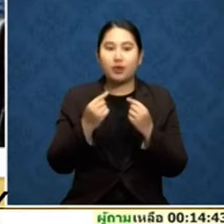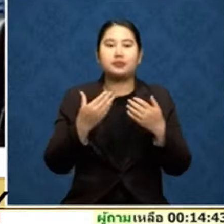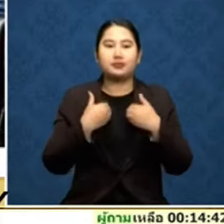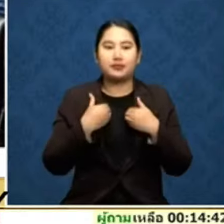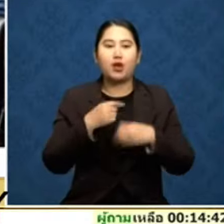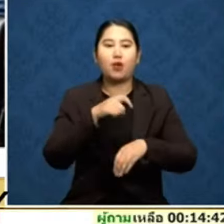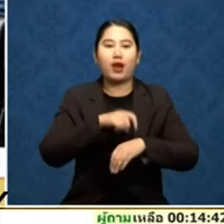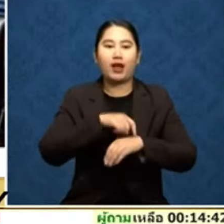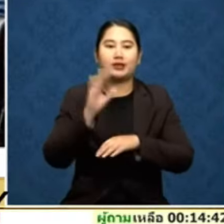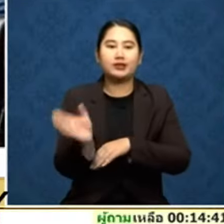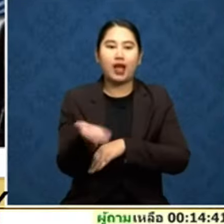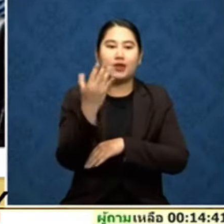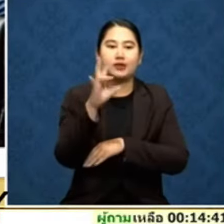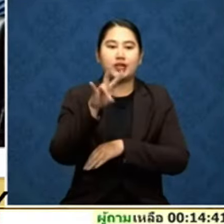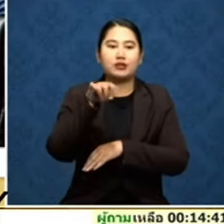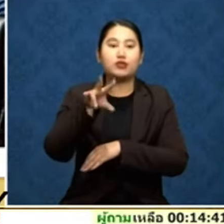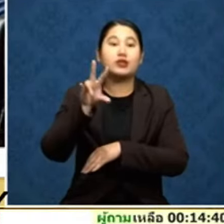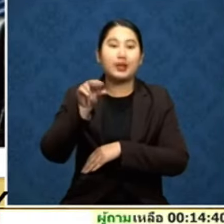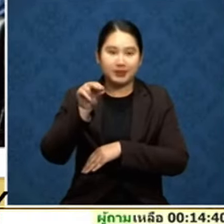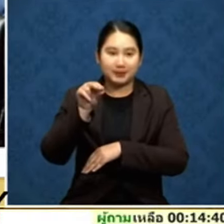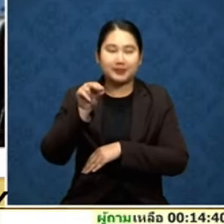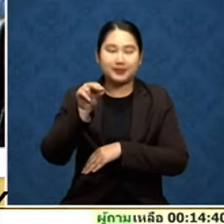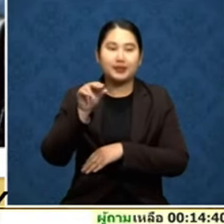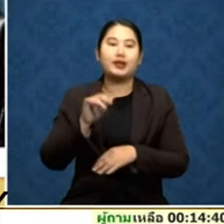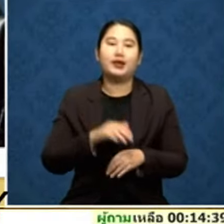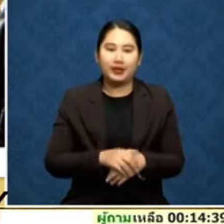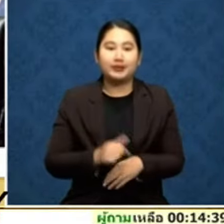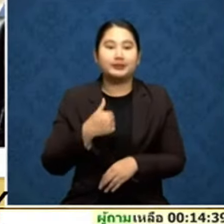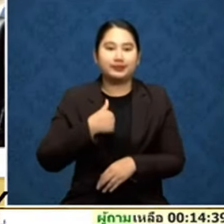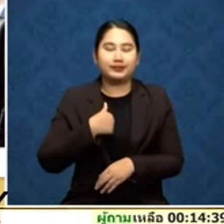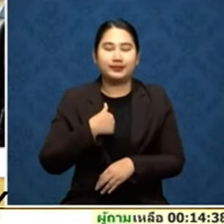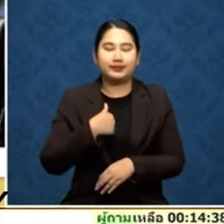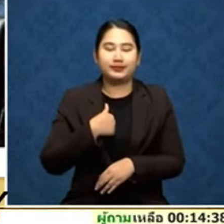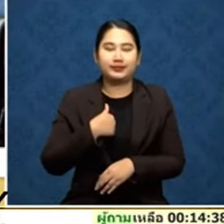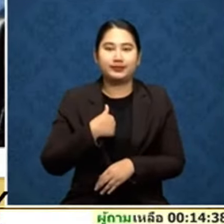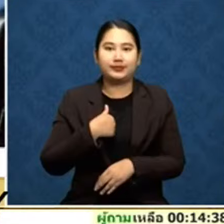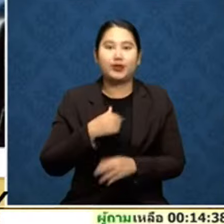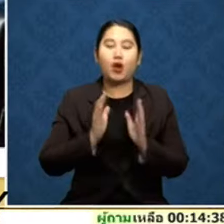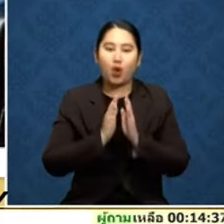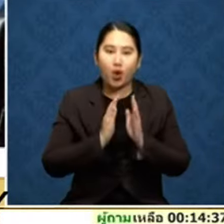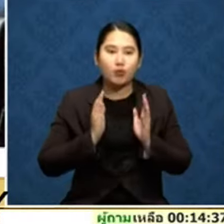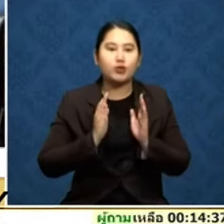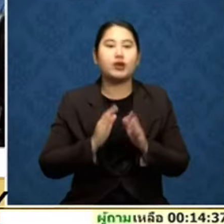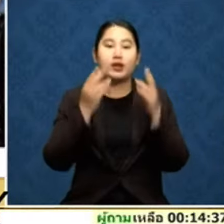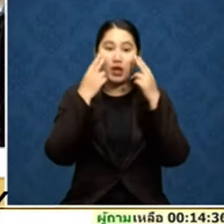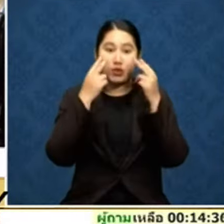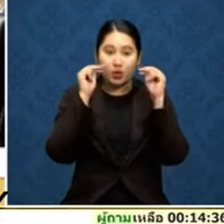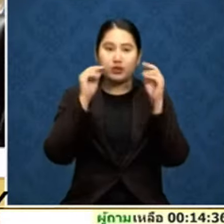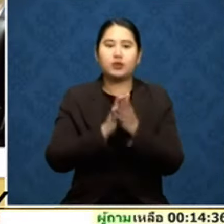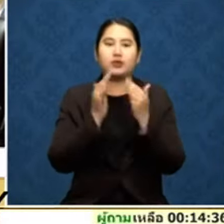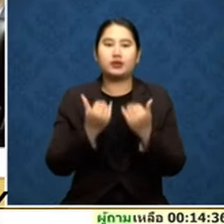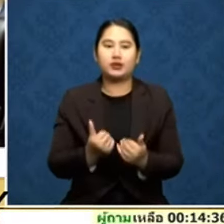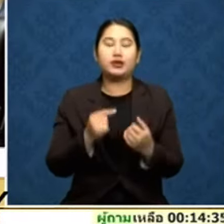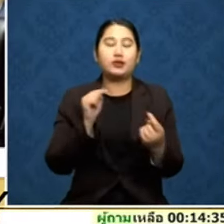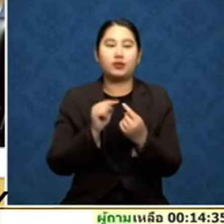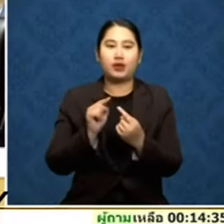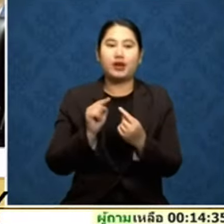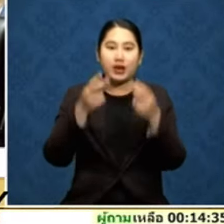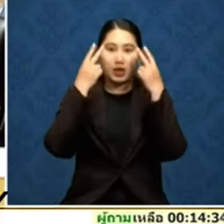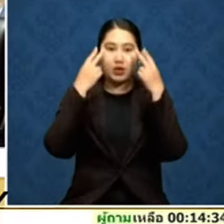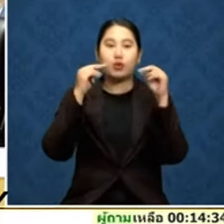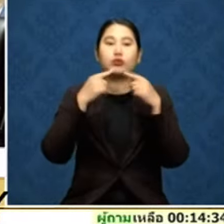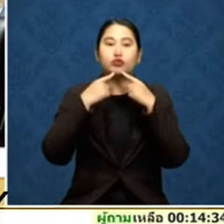นครึ่งค่ะเมื่อเช้านี้นะคะดิฉันก็ขอแสดงความขอบคุณแล้วก็ขอให้ครั้งนี้ซึ่งเป็นครั้งแรกที่ท่านมาต